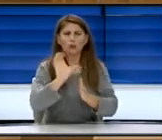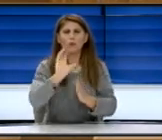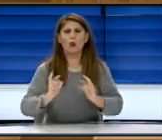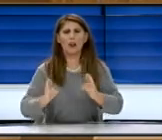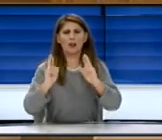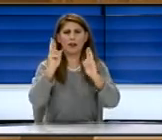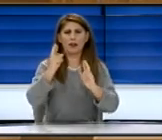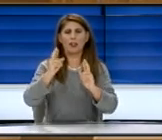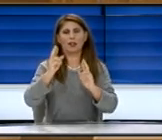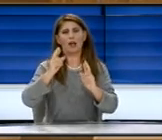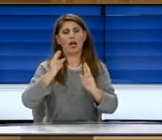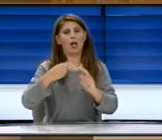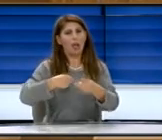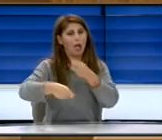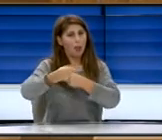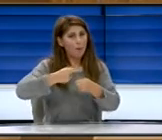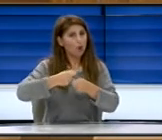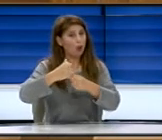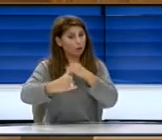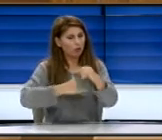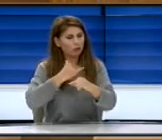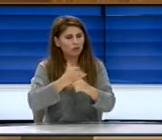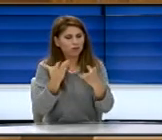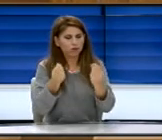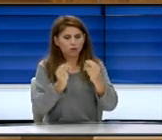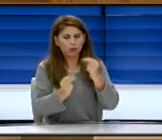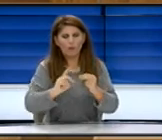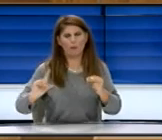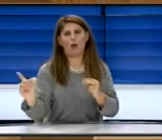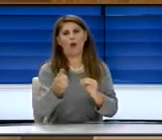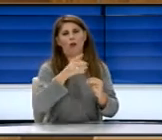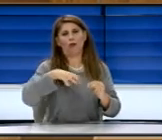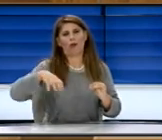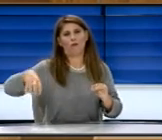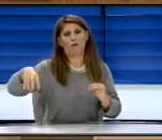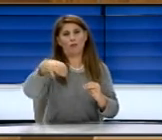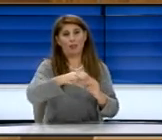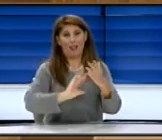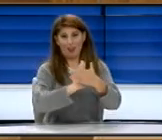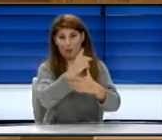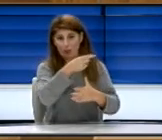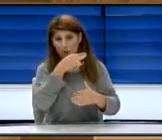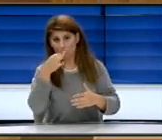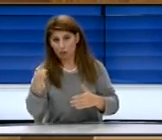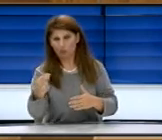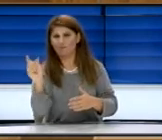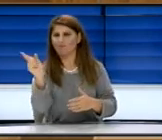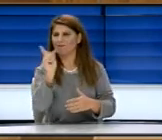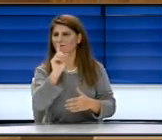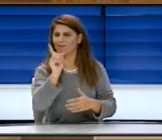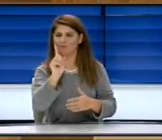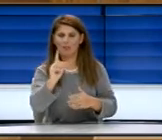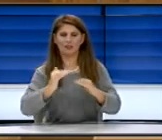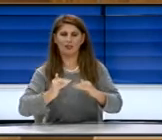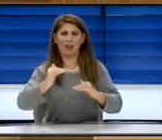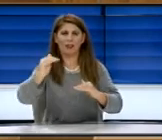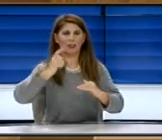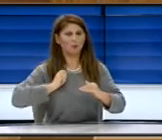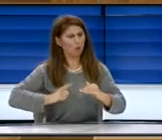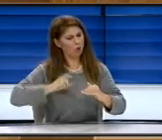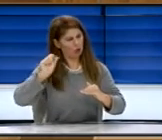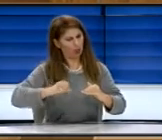του ηλεκτρονικού εμπορίου. Η ανάπτυξή σας ήταν, είναι και θα είναι πάντα ταξική και ανάλγητη.